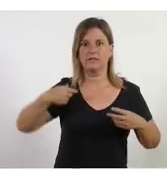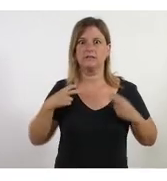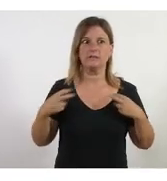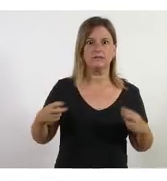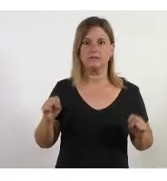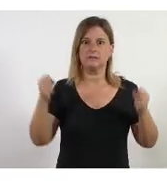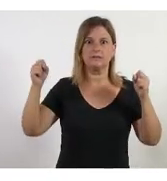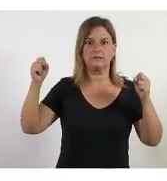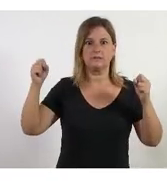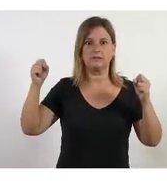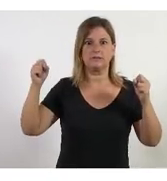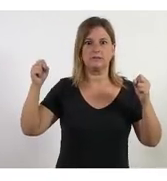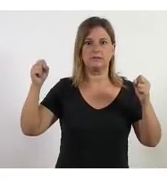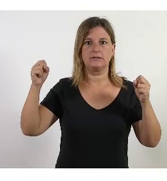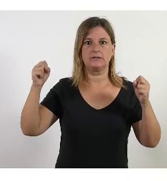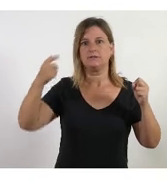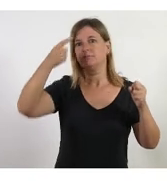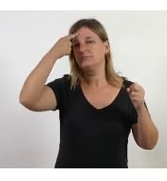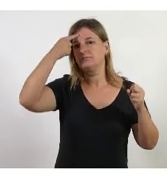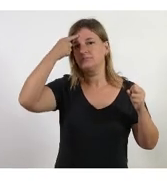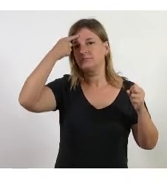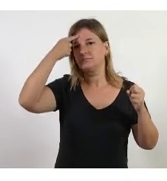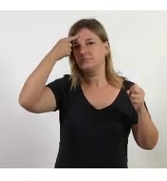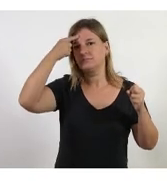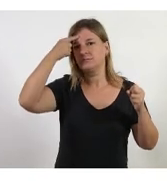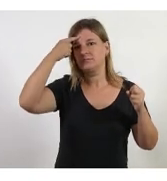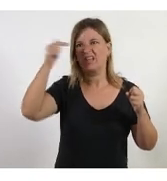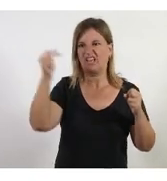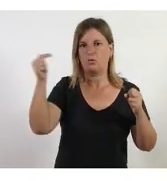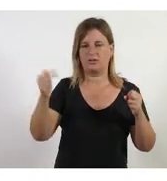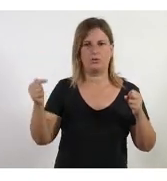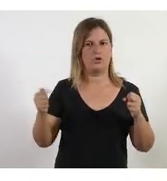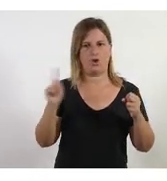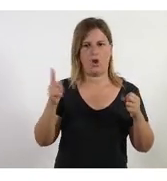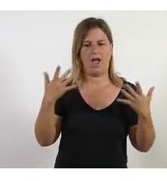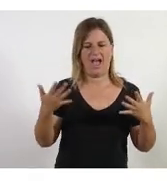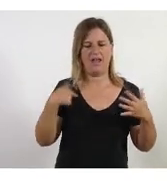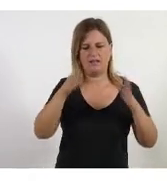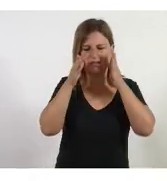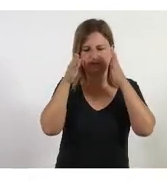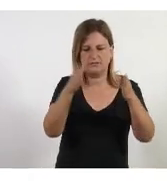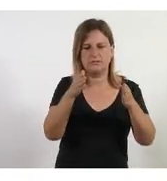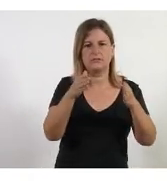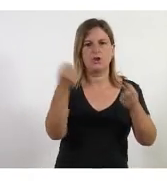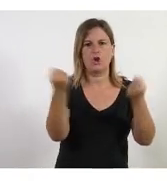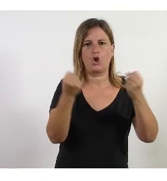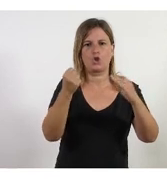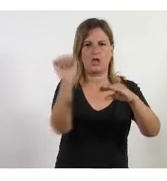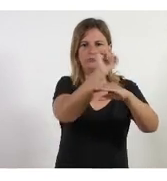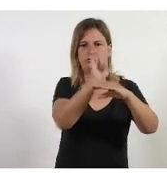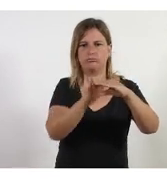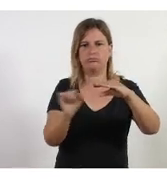estressada, doncs anirà a recordar i a projectar episodis negatius. No, ara estic rentant el cotxe. Ah,